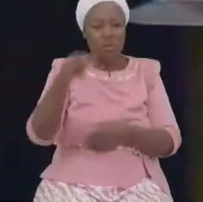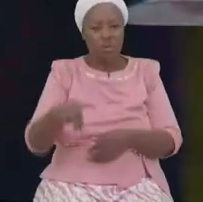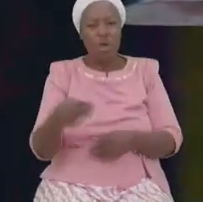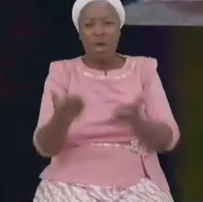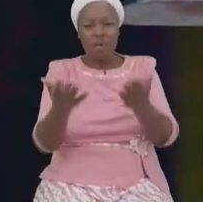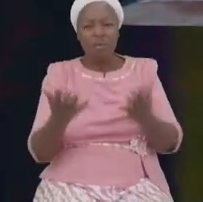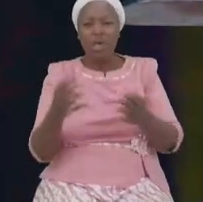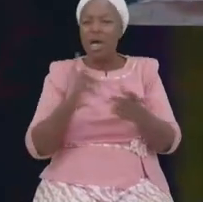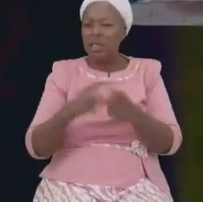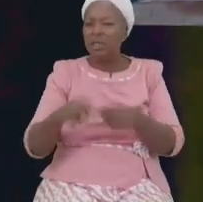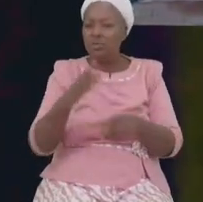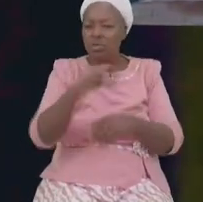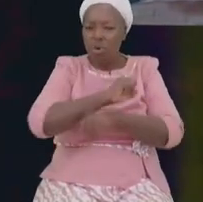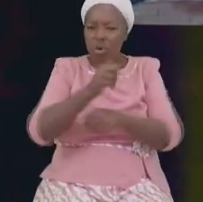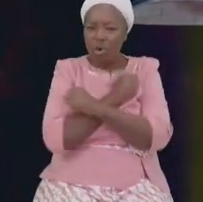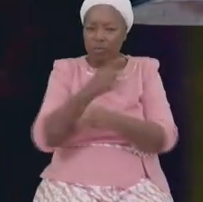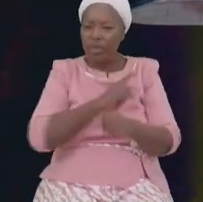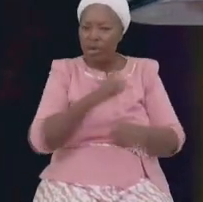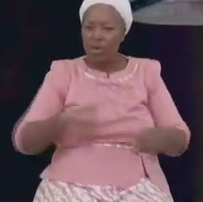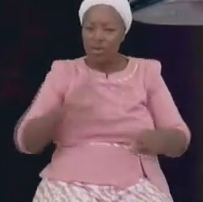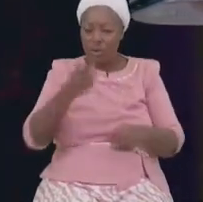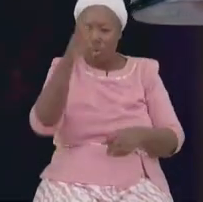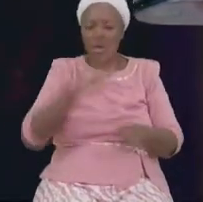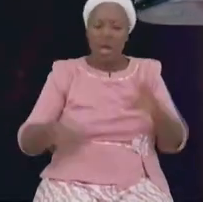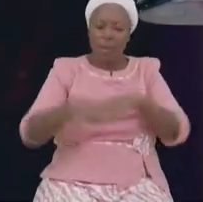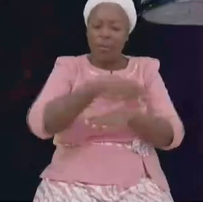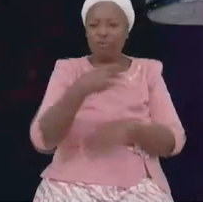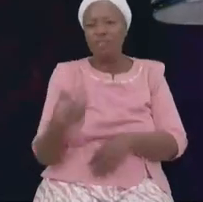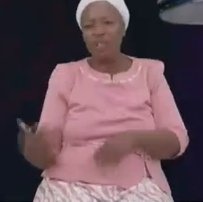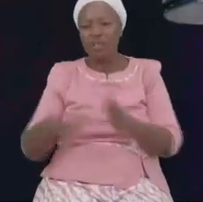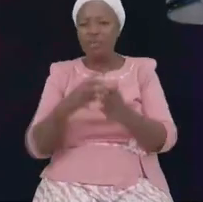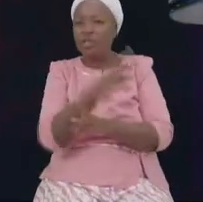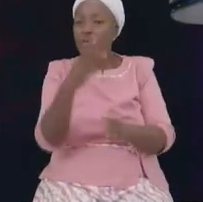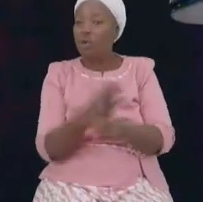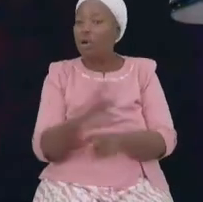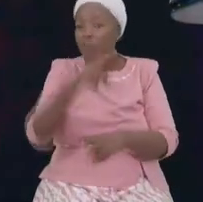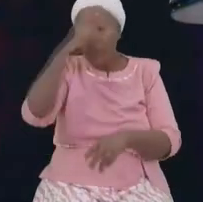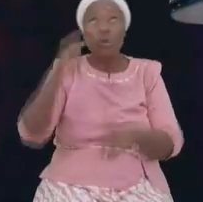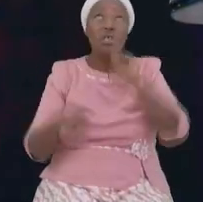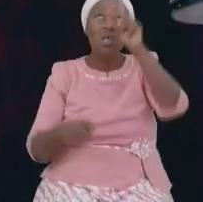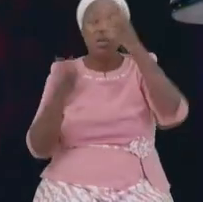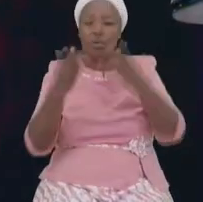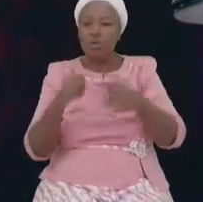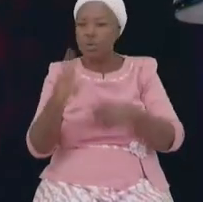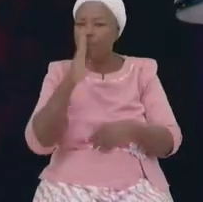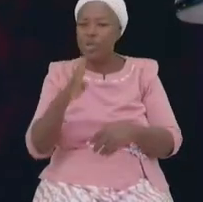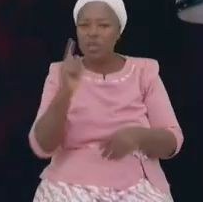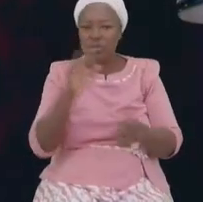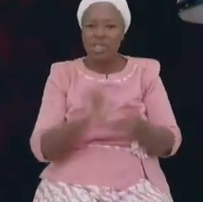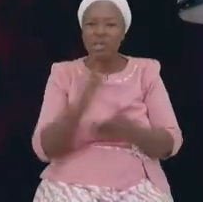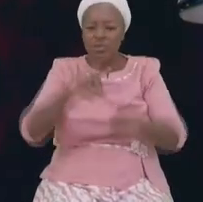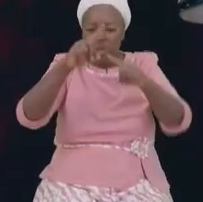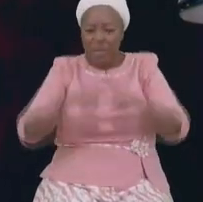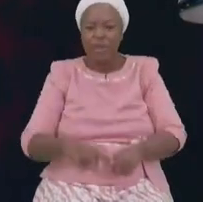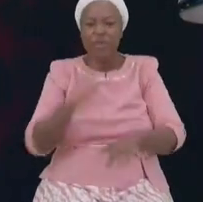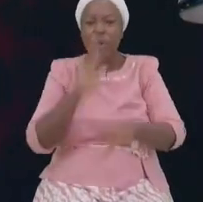l'argent, des choses matérielles, parce qu'il veut être celui de qui vous